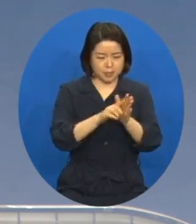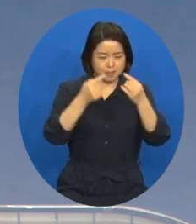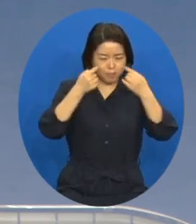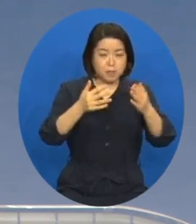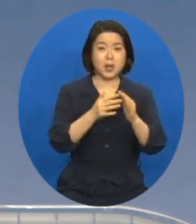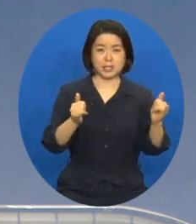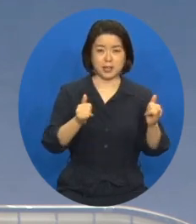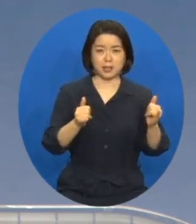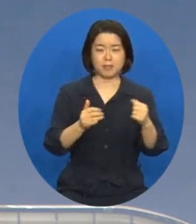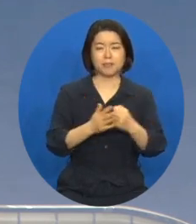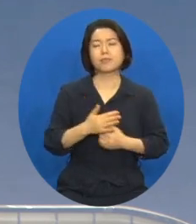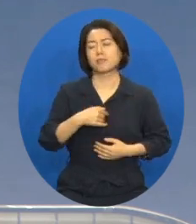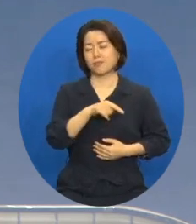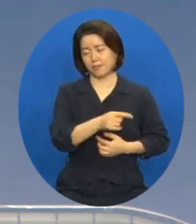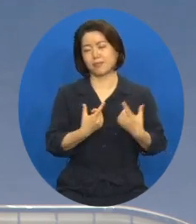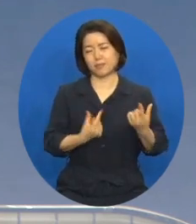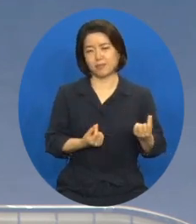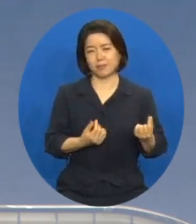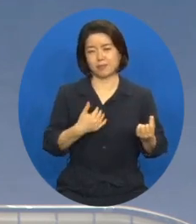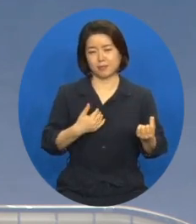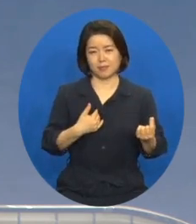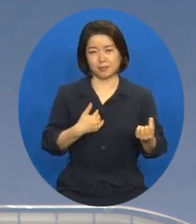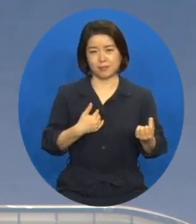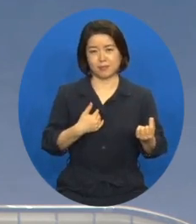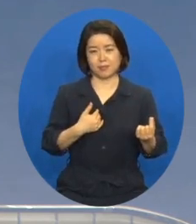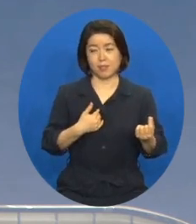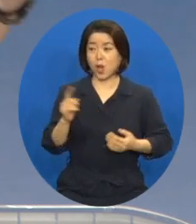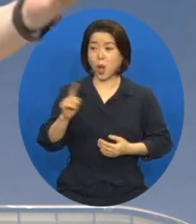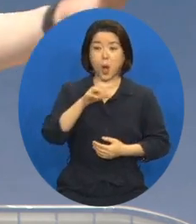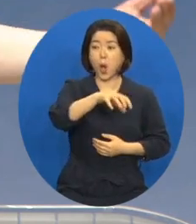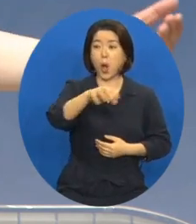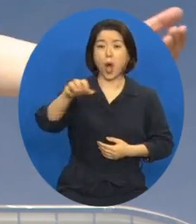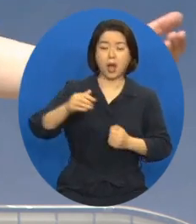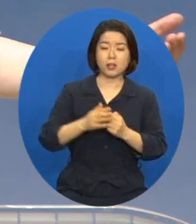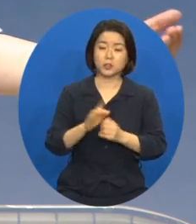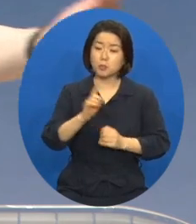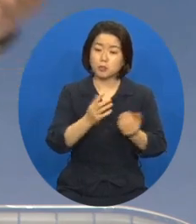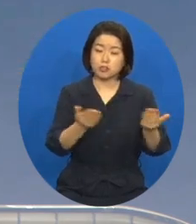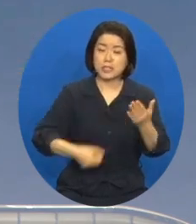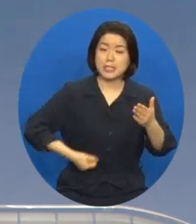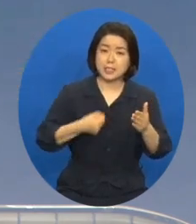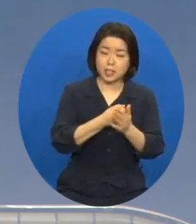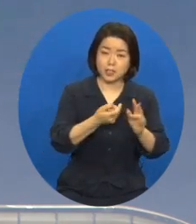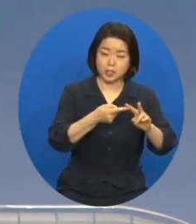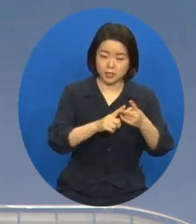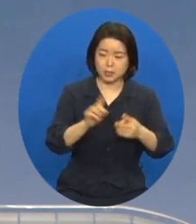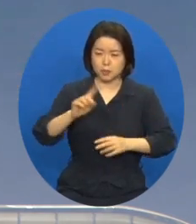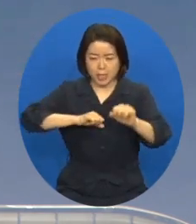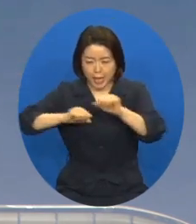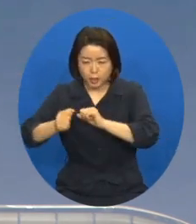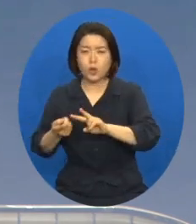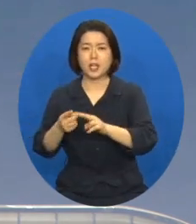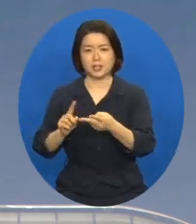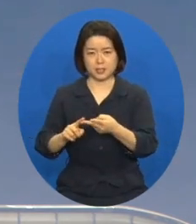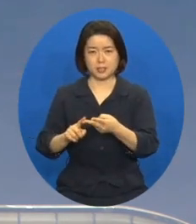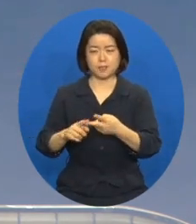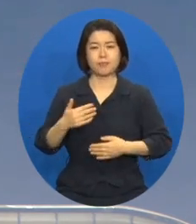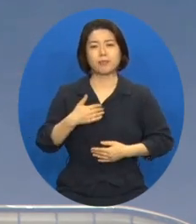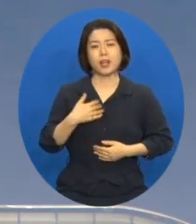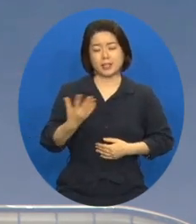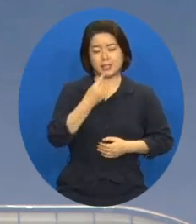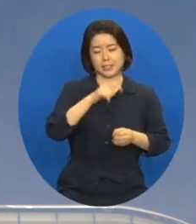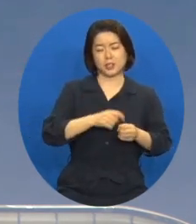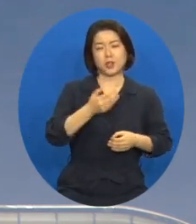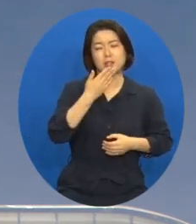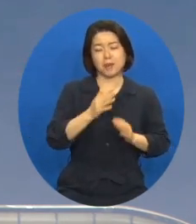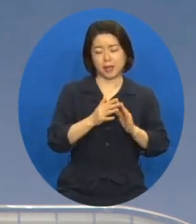저는 성찬받은 사람입니다. 여러분, 어디 나가서 어떤 일을 결정하든 무슨 행동을 하든지 나는